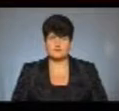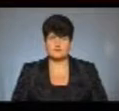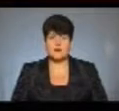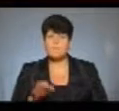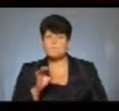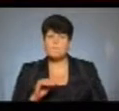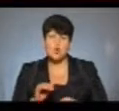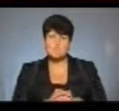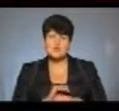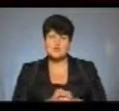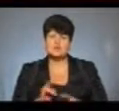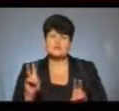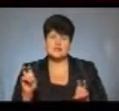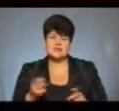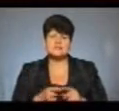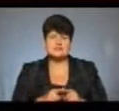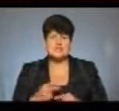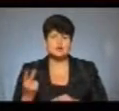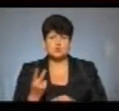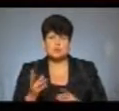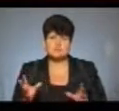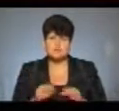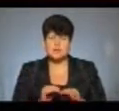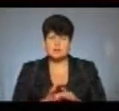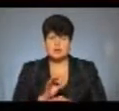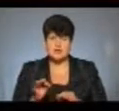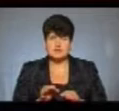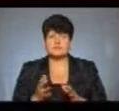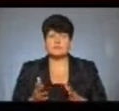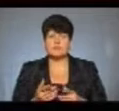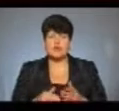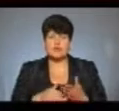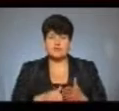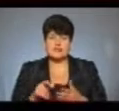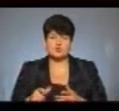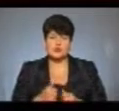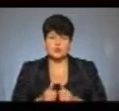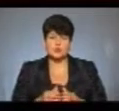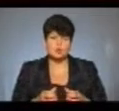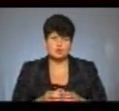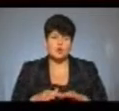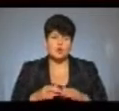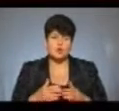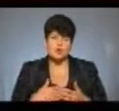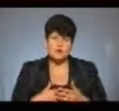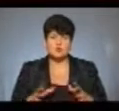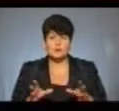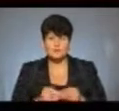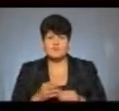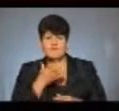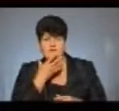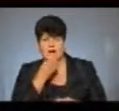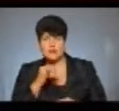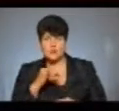Про милосердя – це другий спільний проект Тернопільського благодійного фонду «Карітас», волонтерського лідерського руху і громадського об'єднання «Файне.ua».